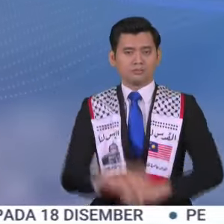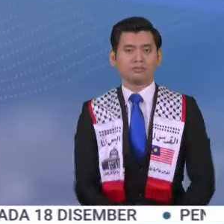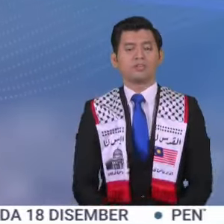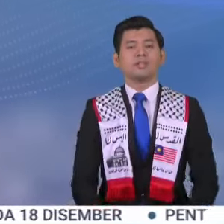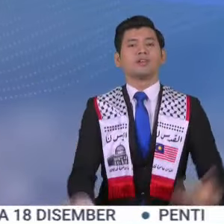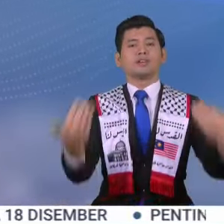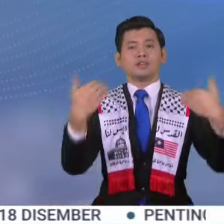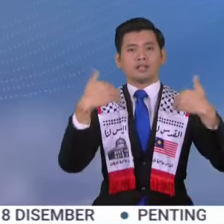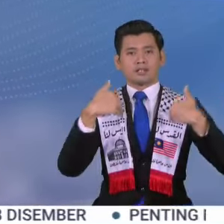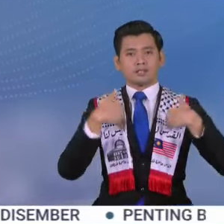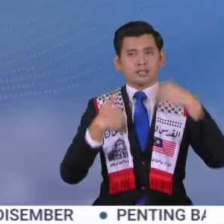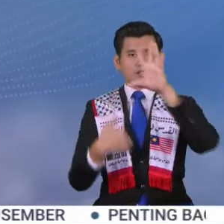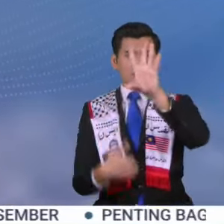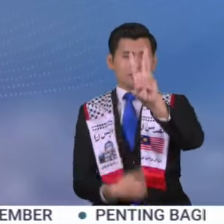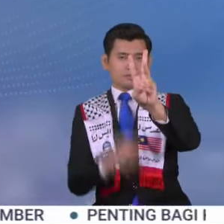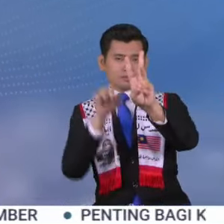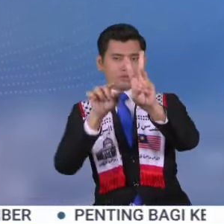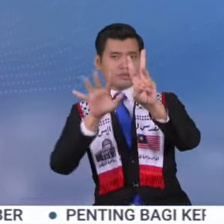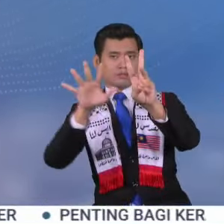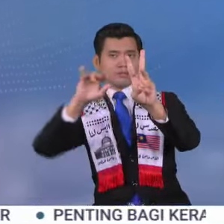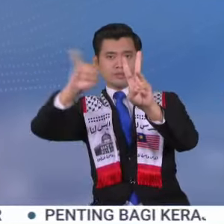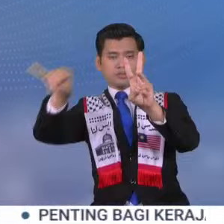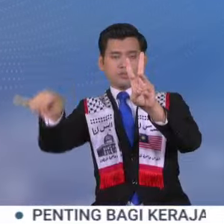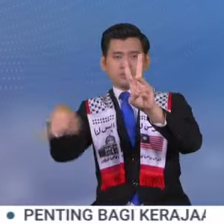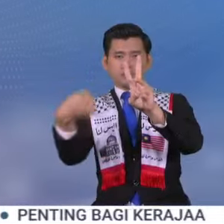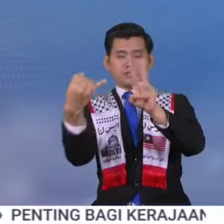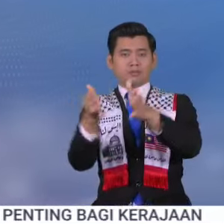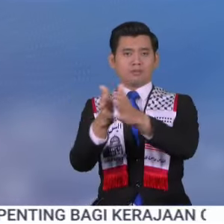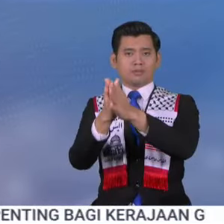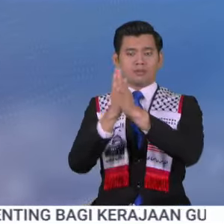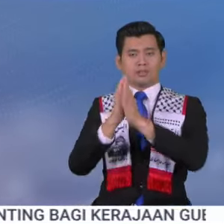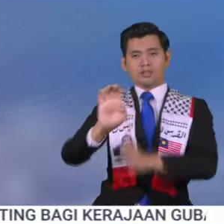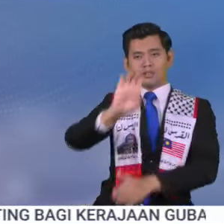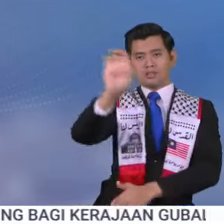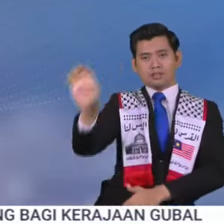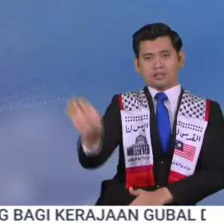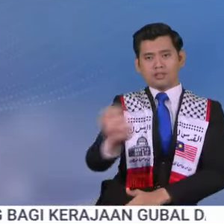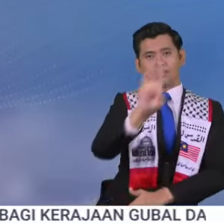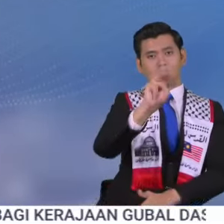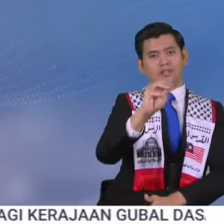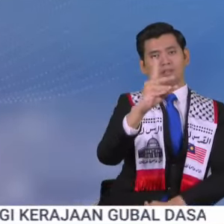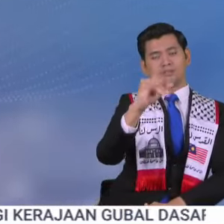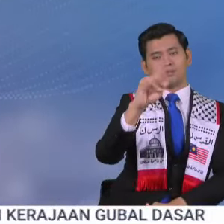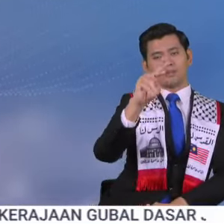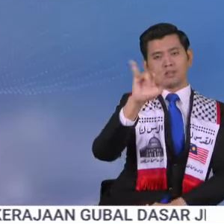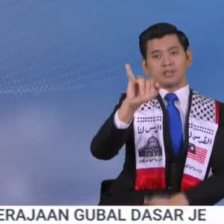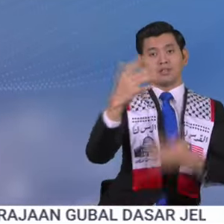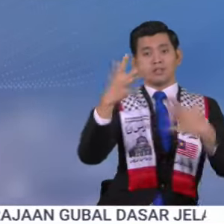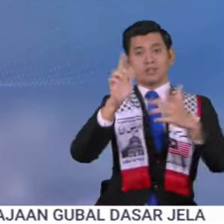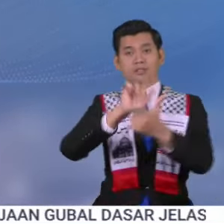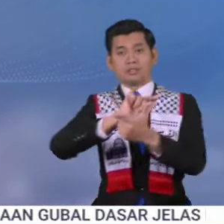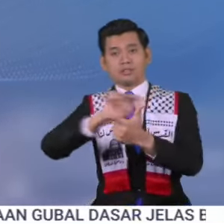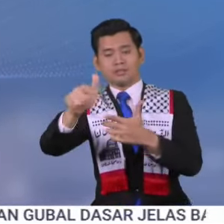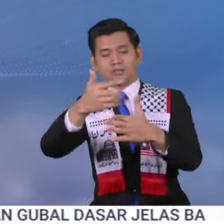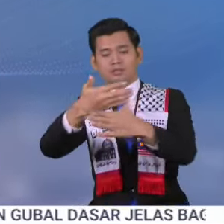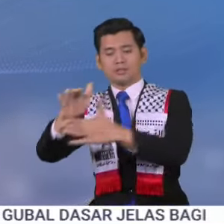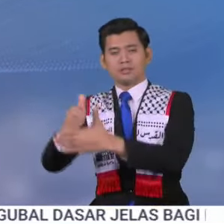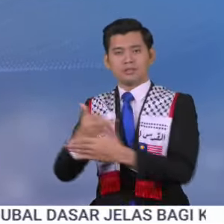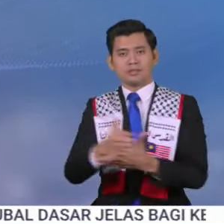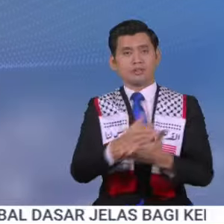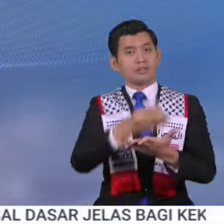sebanyak 6.5 juta permohonan emadani telah diluluskan setakat ini ia membabitkan agihan dana